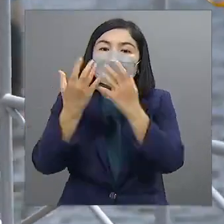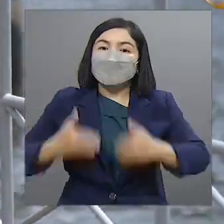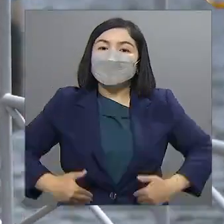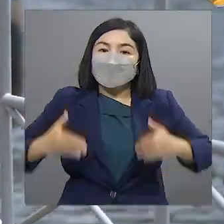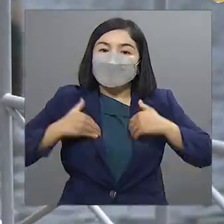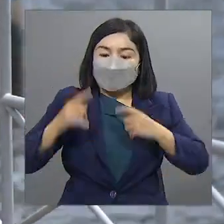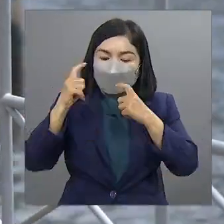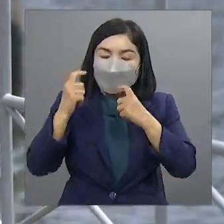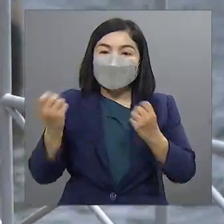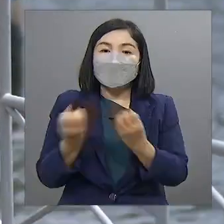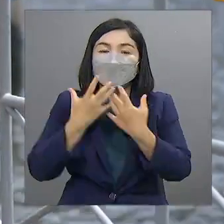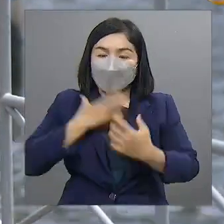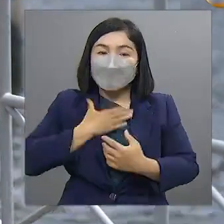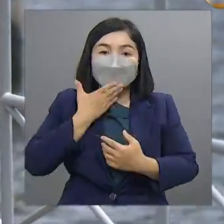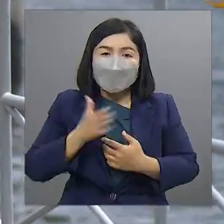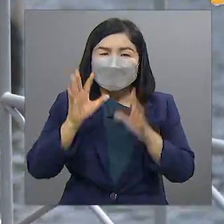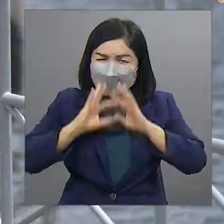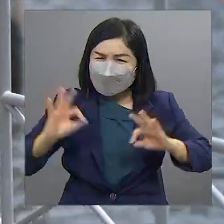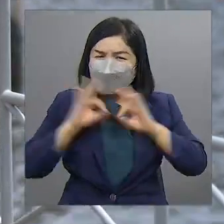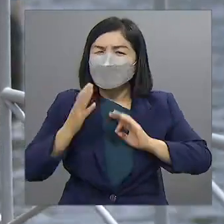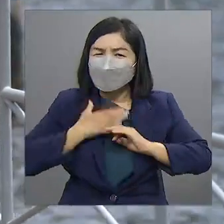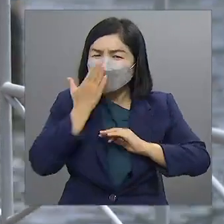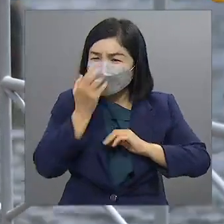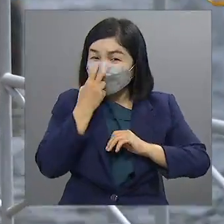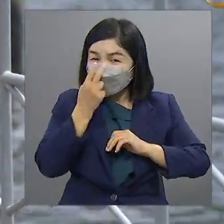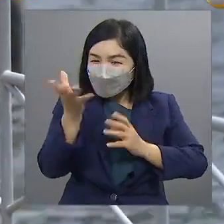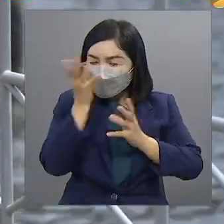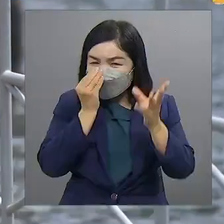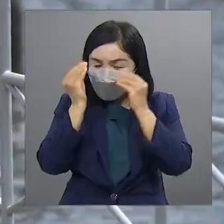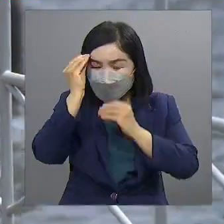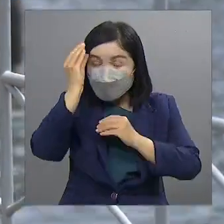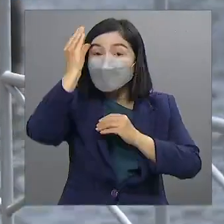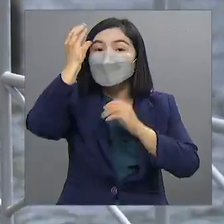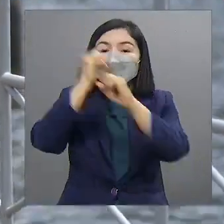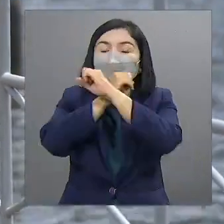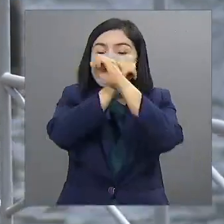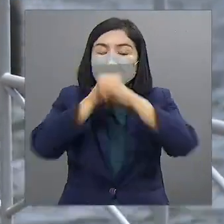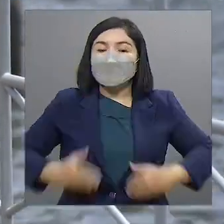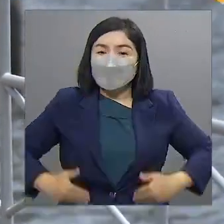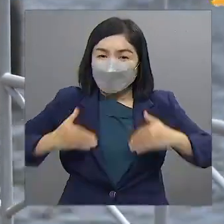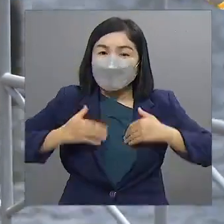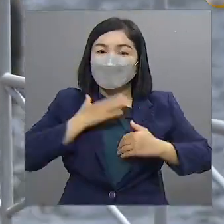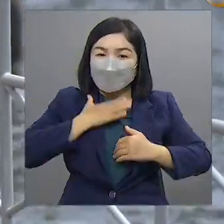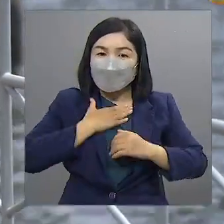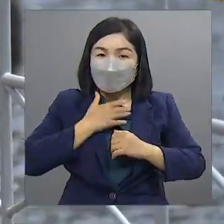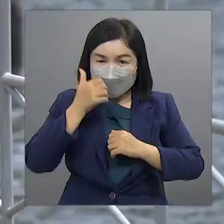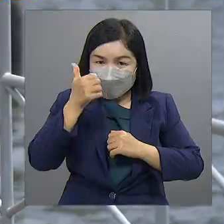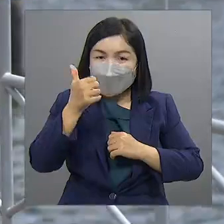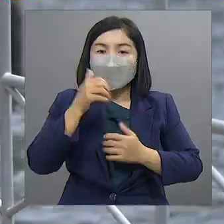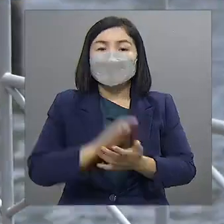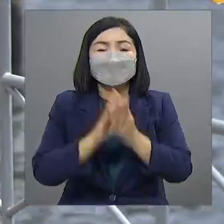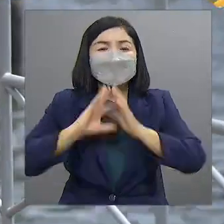ญเพราะความรู้จะทำให้เราสามารถลดความเสี่ยงในการเกิดภัยพิบัติทุกรูปแบบได้อย่างปลอดภัยและอีกหนึ่งปัจจัยที่สำคัญนะค